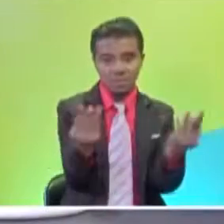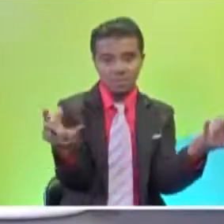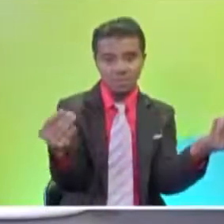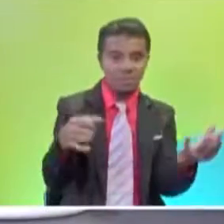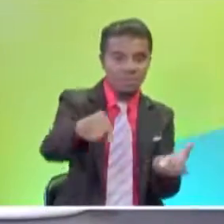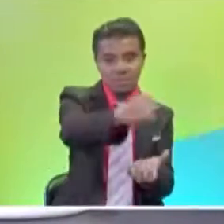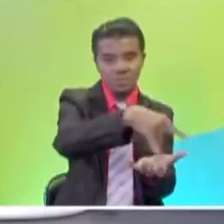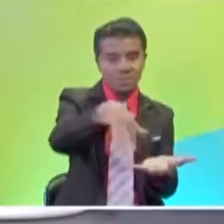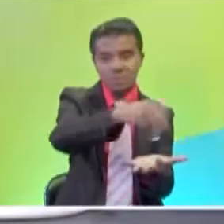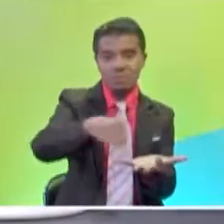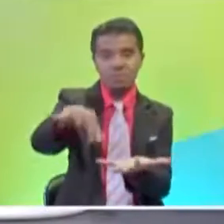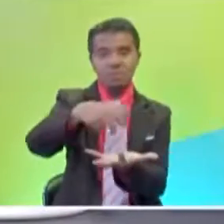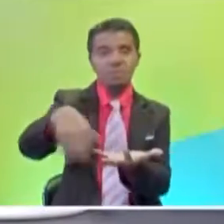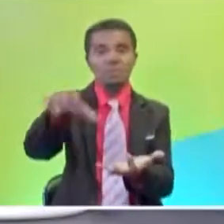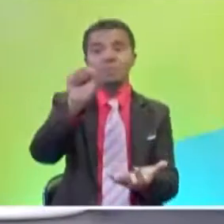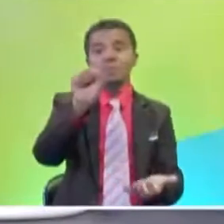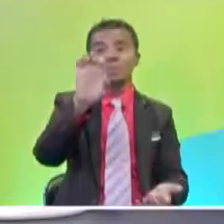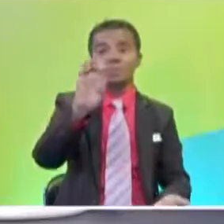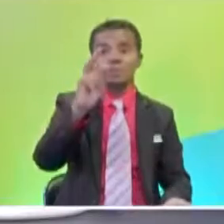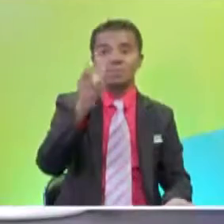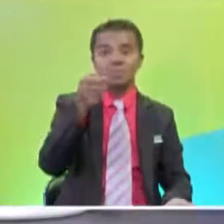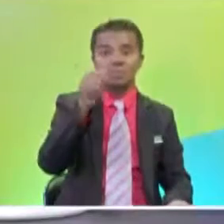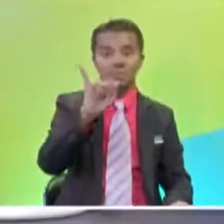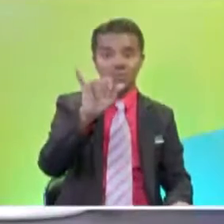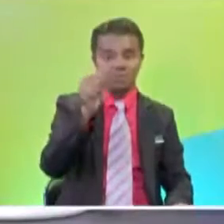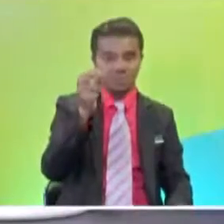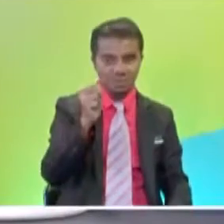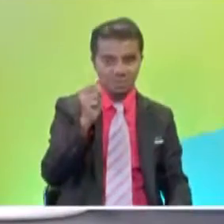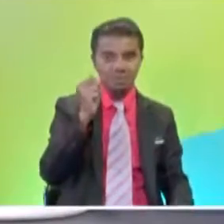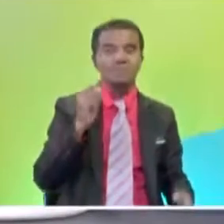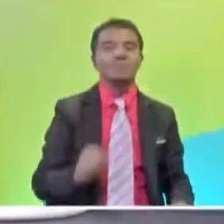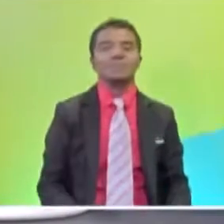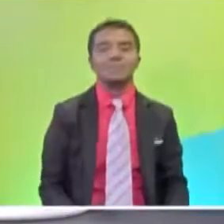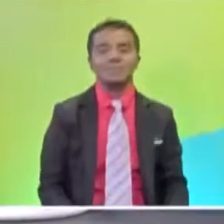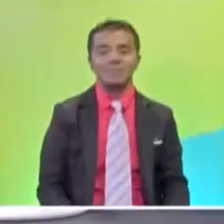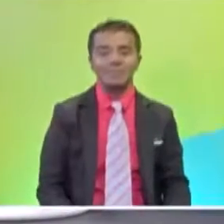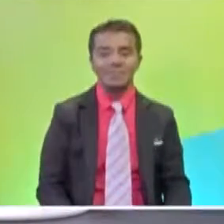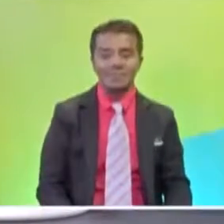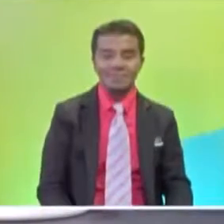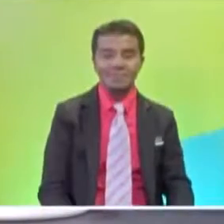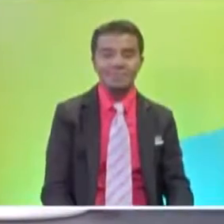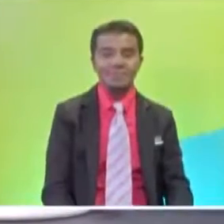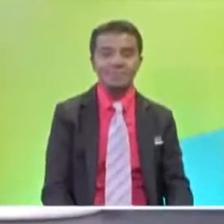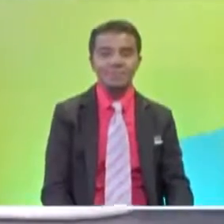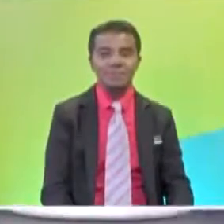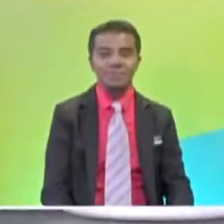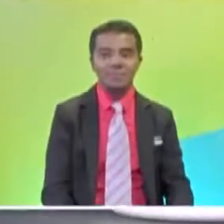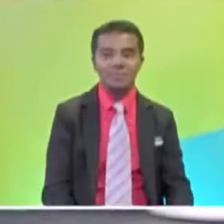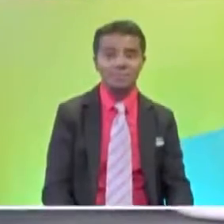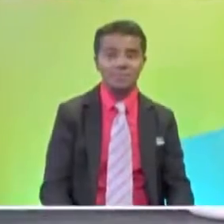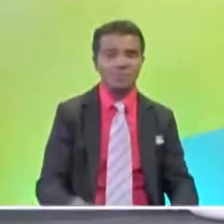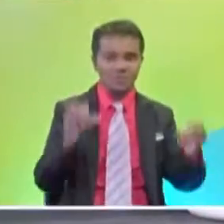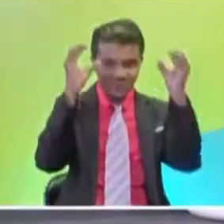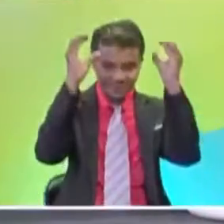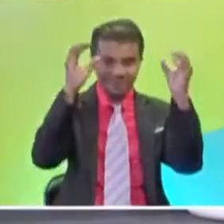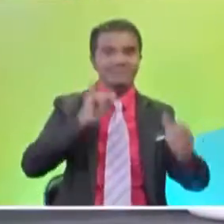boleh inilah, dapatkan di mana-mana inilah. Okay, cikgu campur. Okay. Cikgu semai saja begitu. Okay. Baiklah, cikgu. Saya nak cuba. Boleh, cikgu? Ya, nak